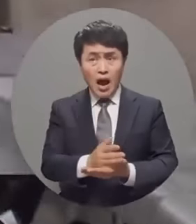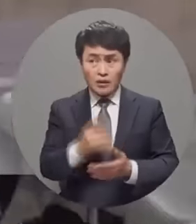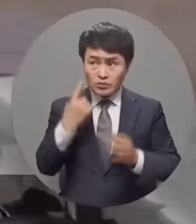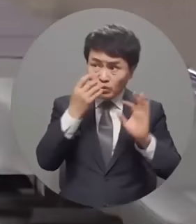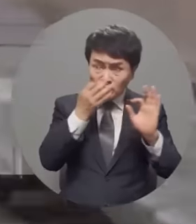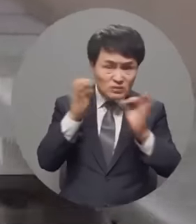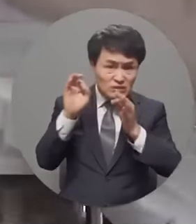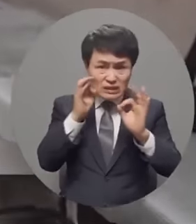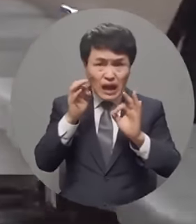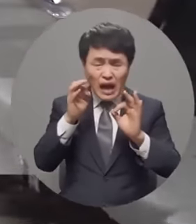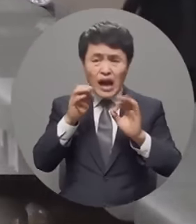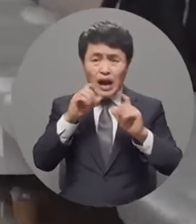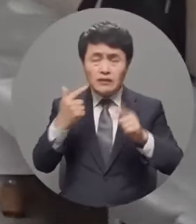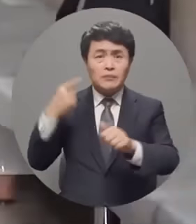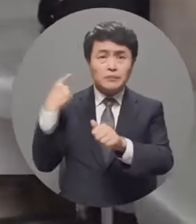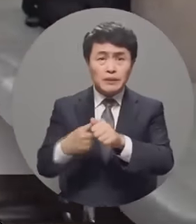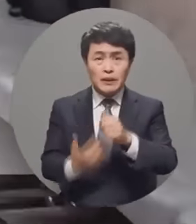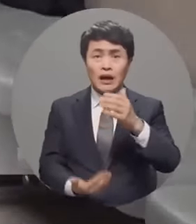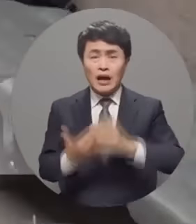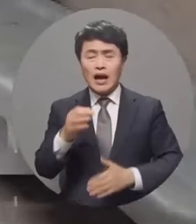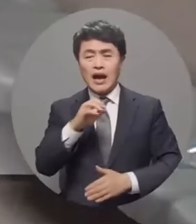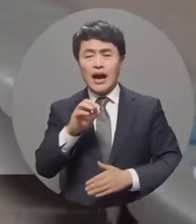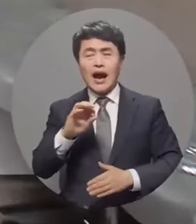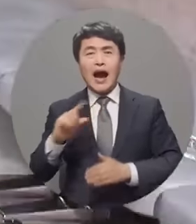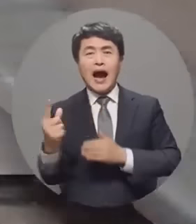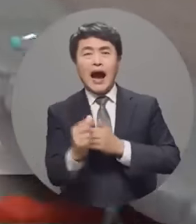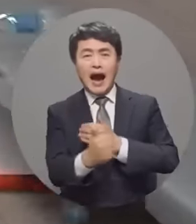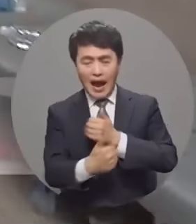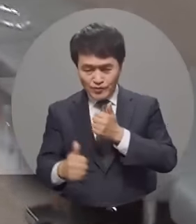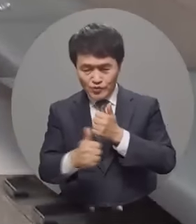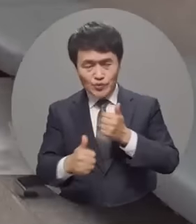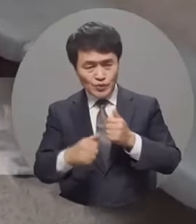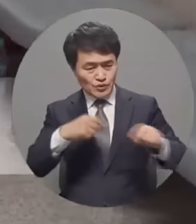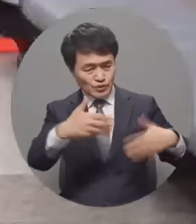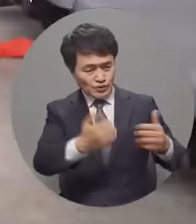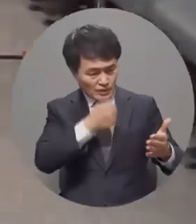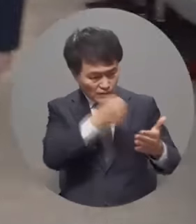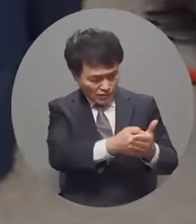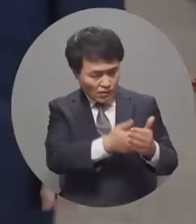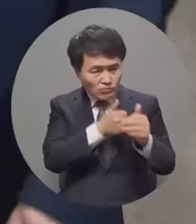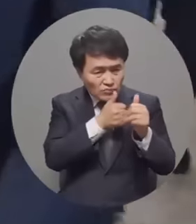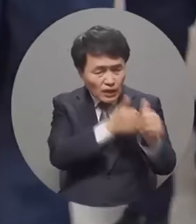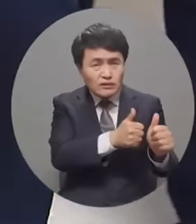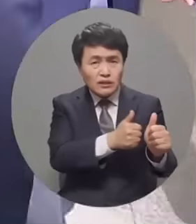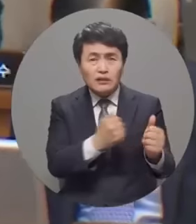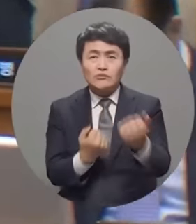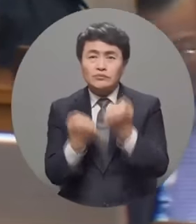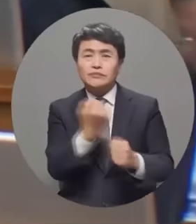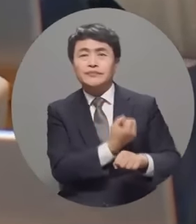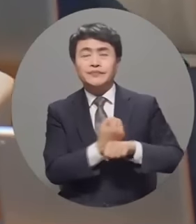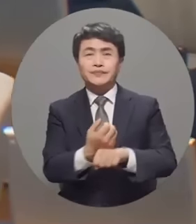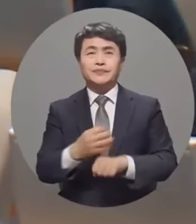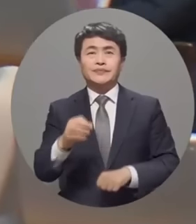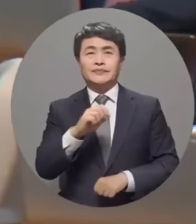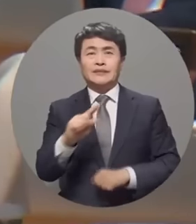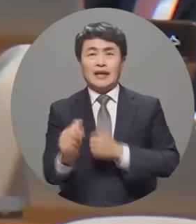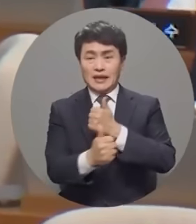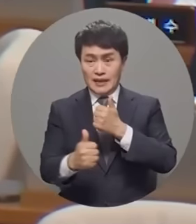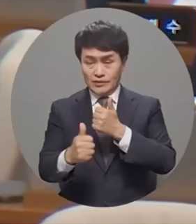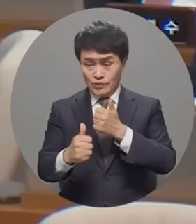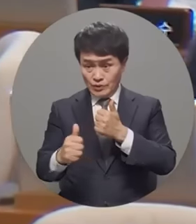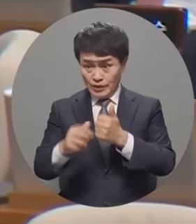것 아니냐는 비판이 일자 안 의원은 당론을 따르기 위해서였다고 해명했습니다. 안 의원은 MBC와의